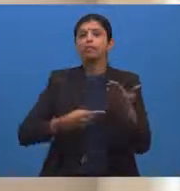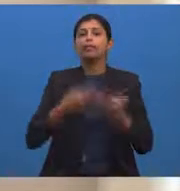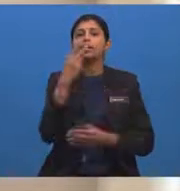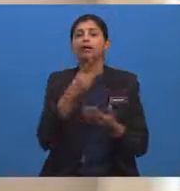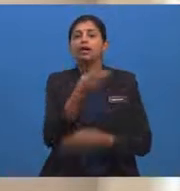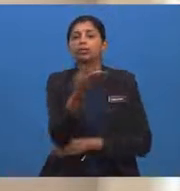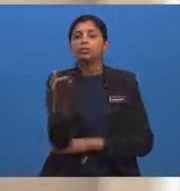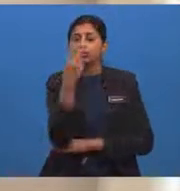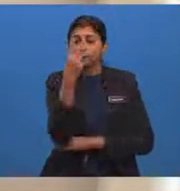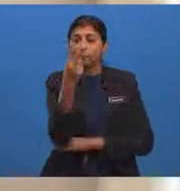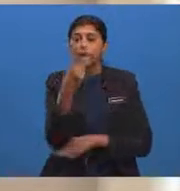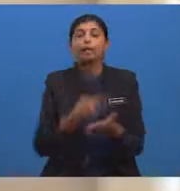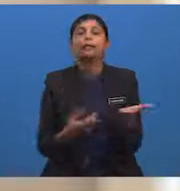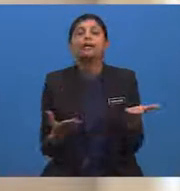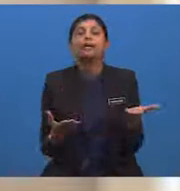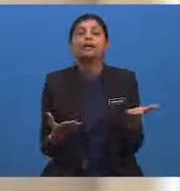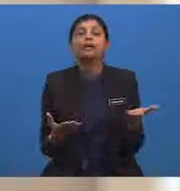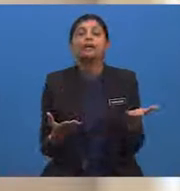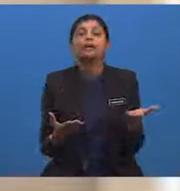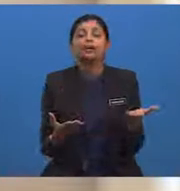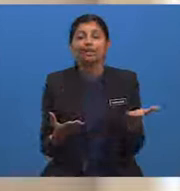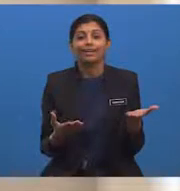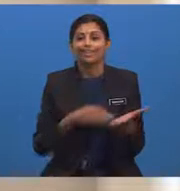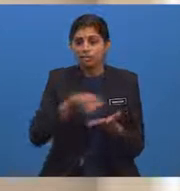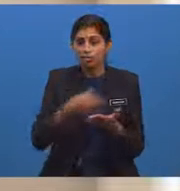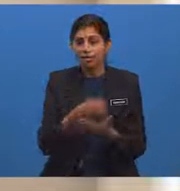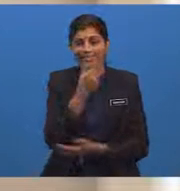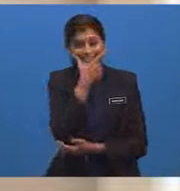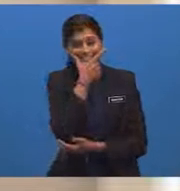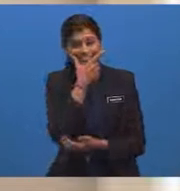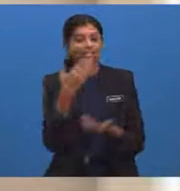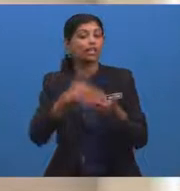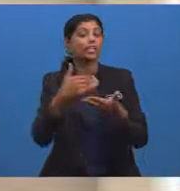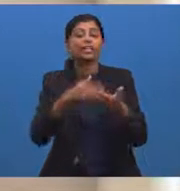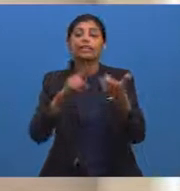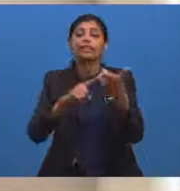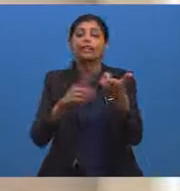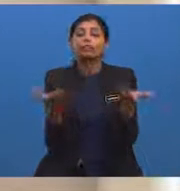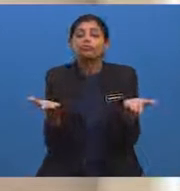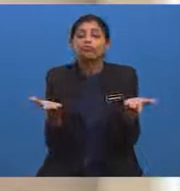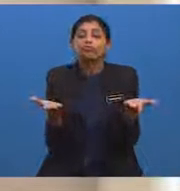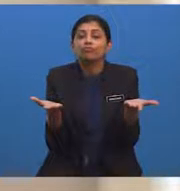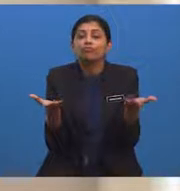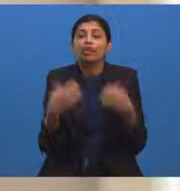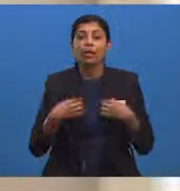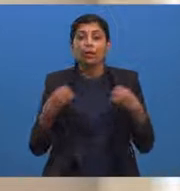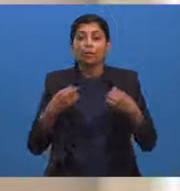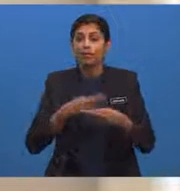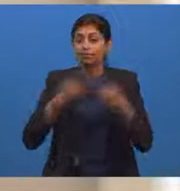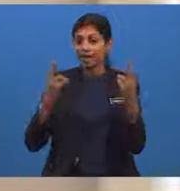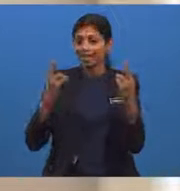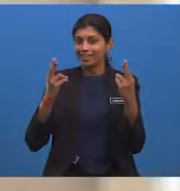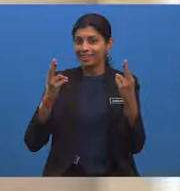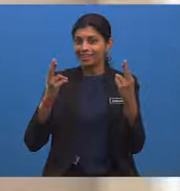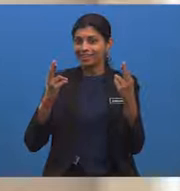ini. Apa? Semua orang sedang tersenyum? Lagi? Jawapan lain? Semua orang memakai baju